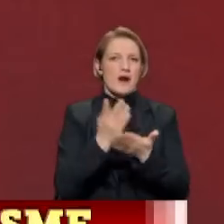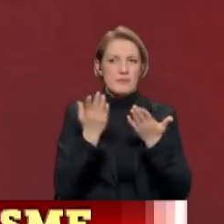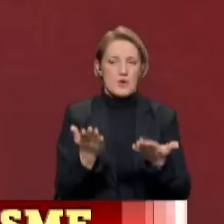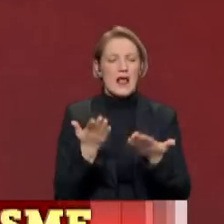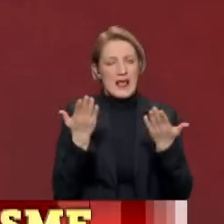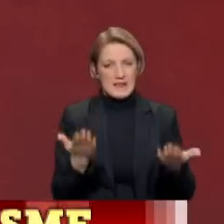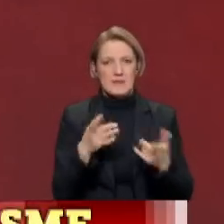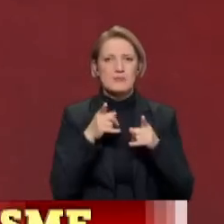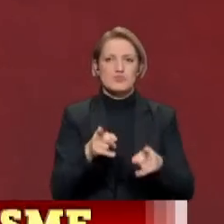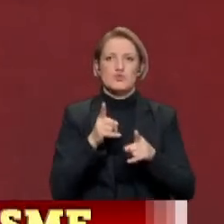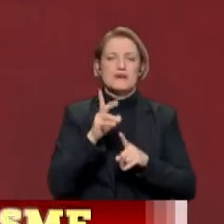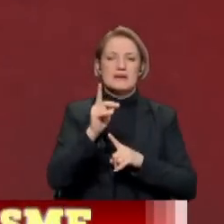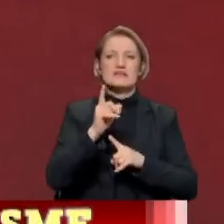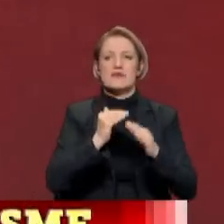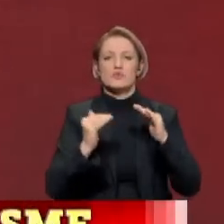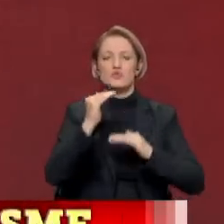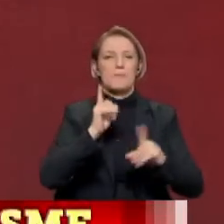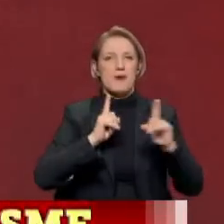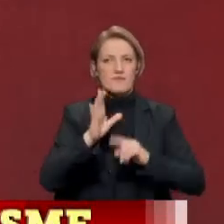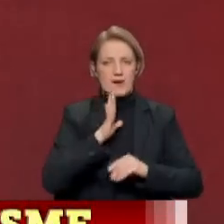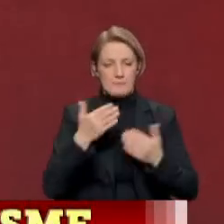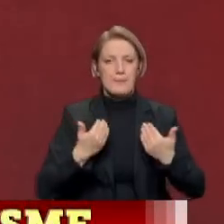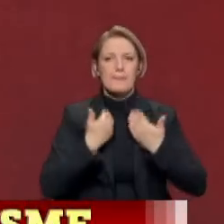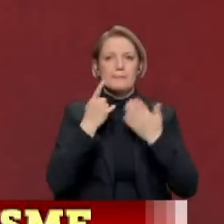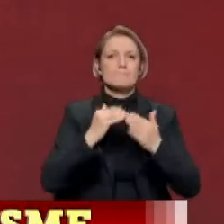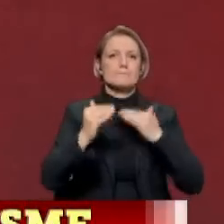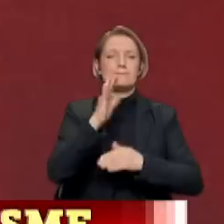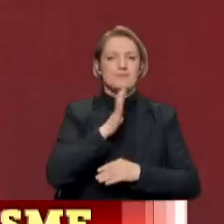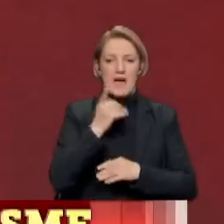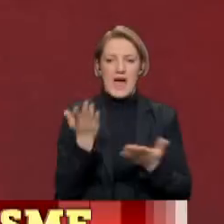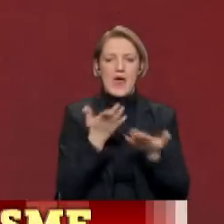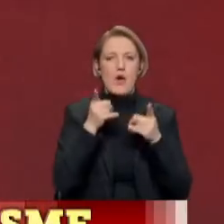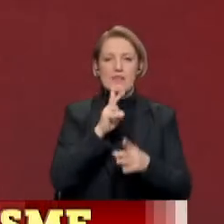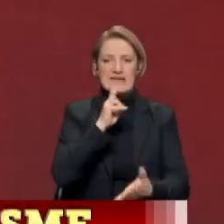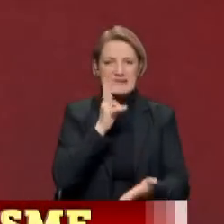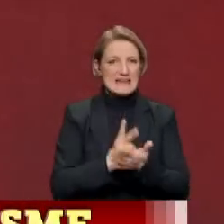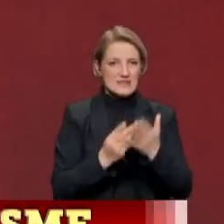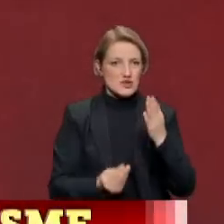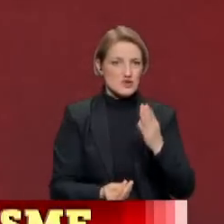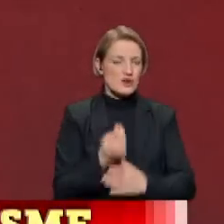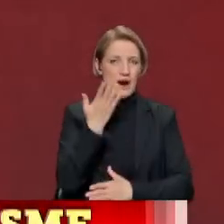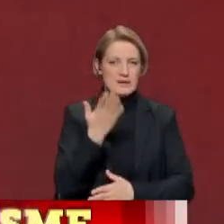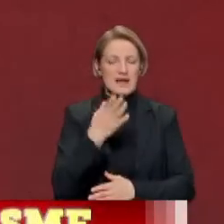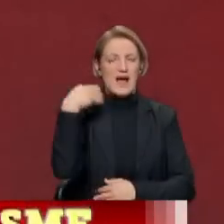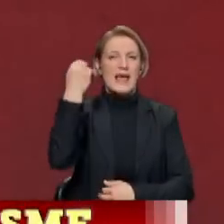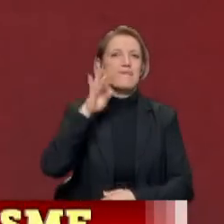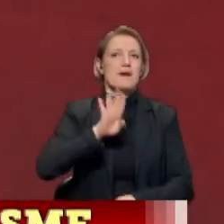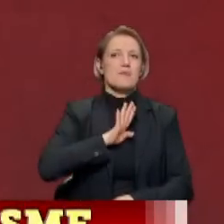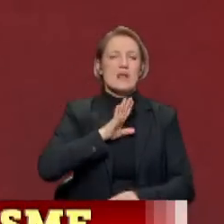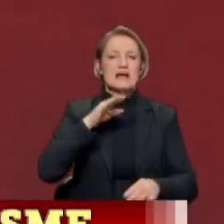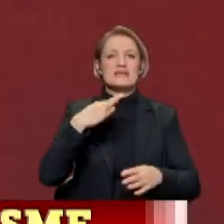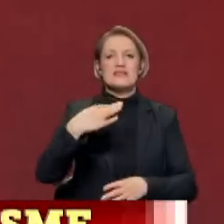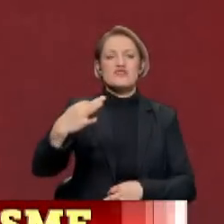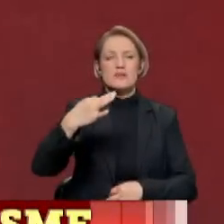Şimdi elbette bunun bir istinaf aşaması var, bir Yargıtay aşaması var. Eğer orada da kesinlik kazanırsa Ekrem İmamoğlu